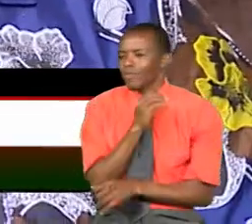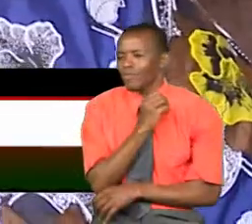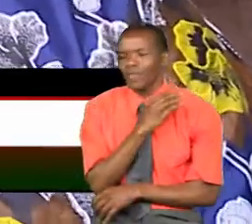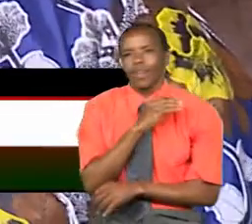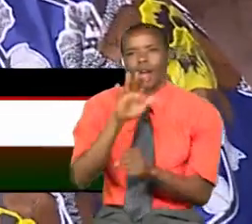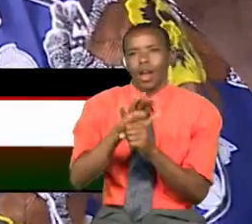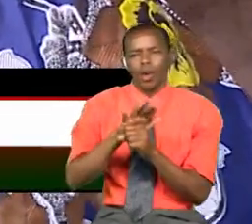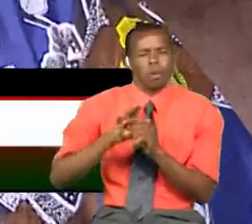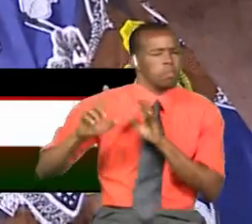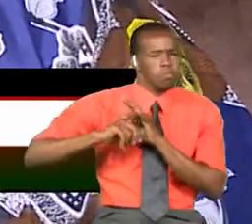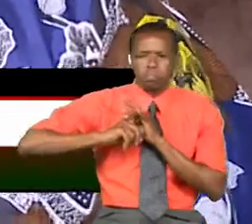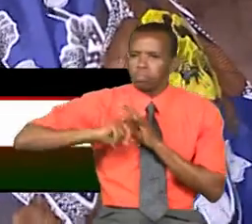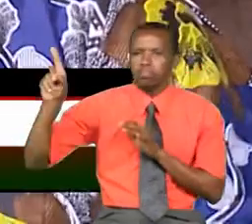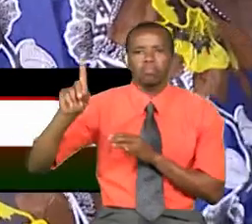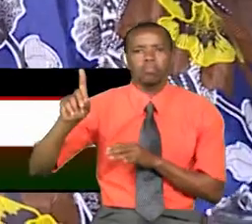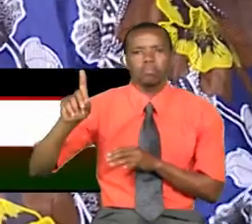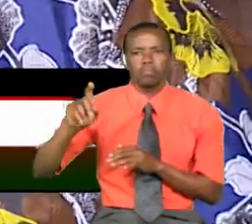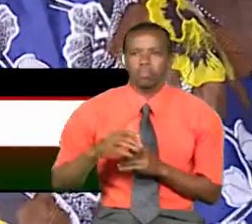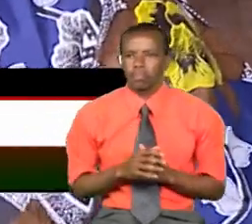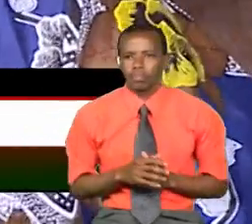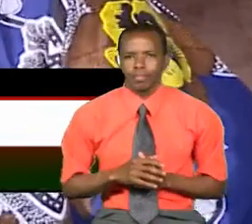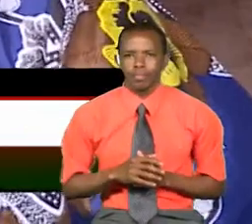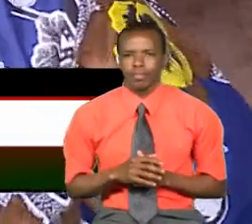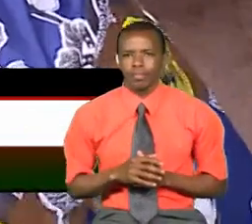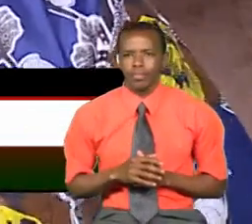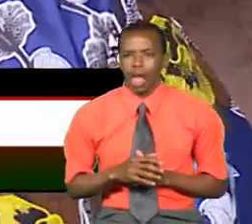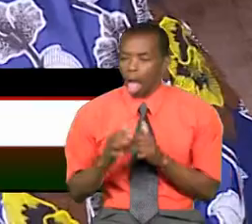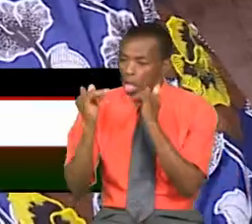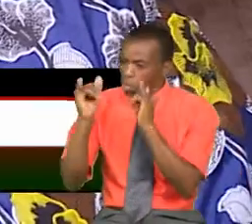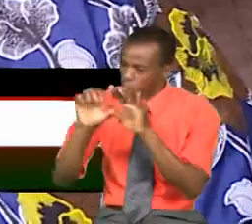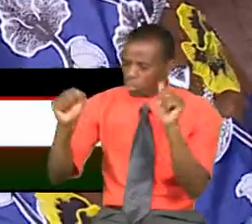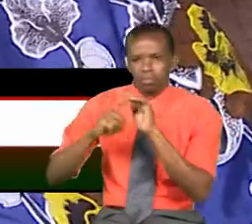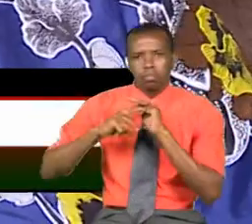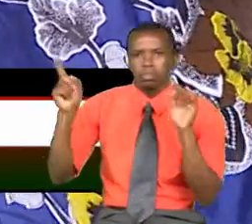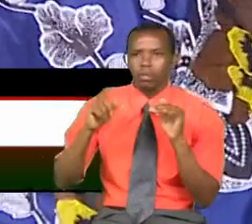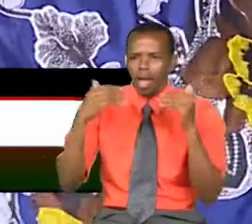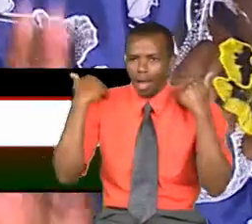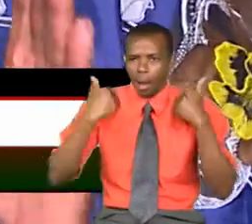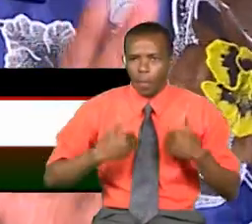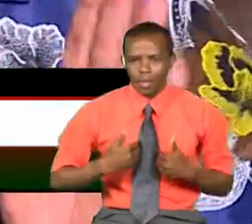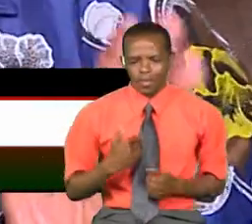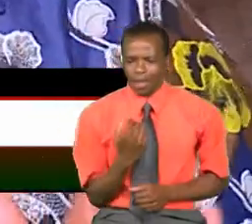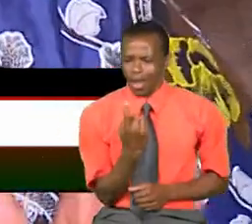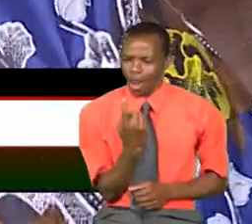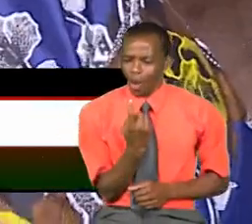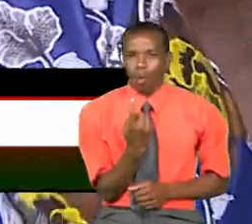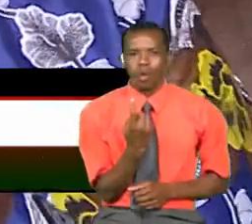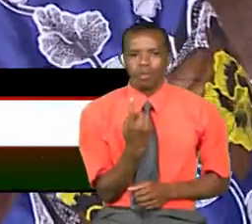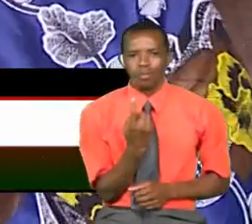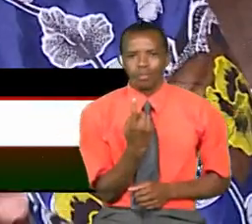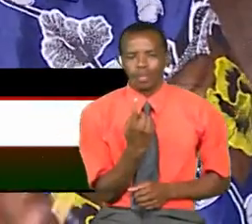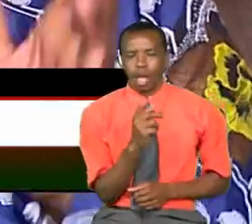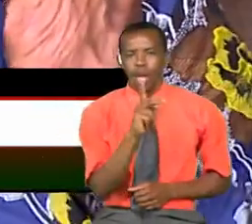hii. Alikimbia. Naendi rais mpya. Sasa mimi nikajikuta niko peke yangu katika